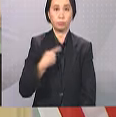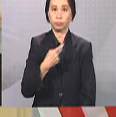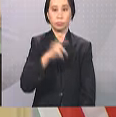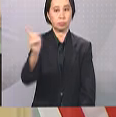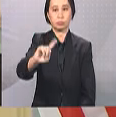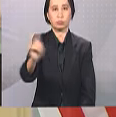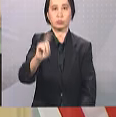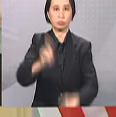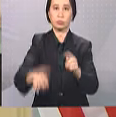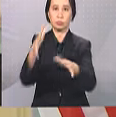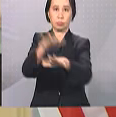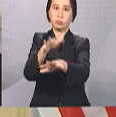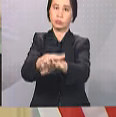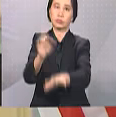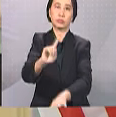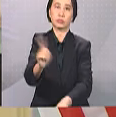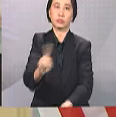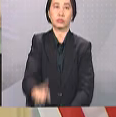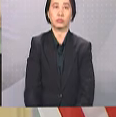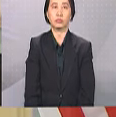tak benarkan lagi lah setakat ini.